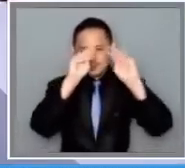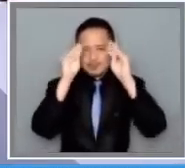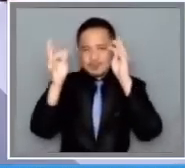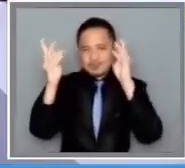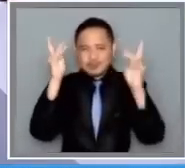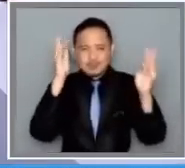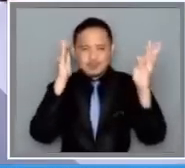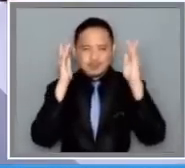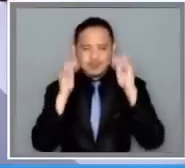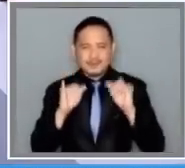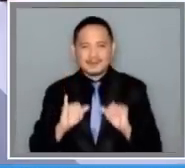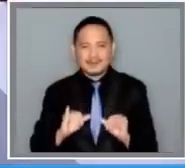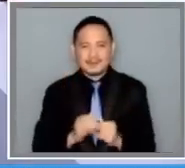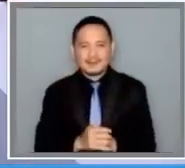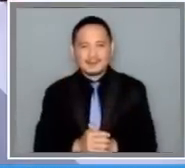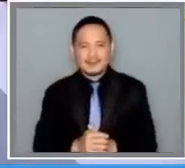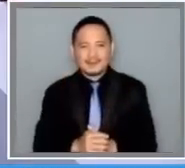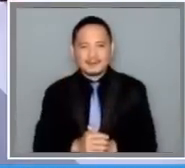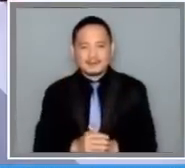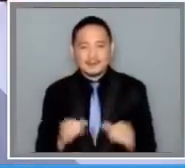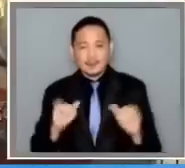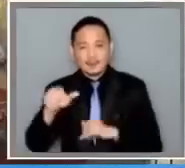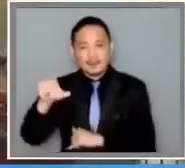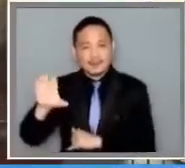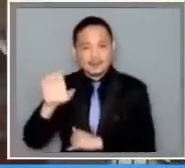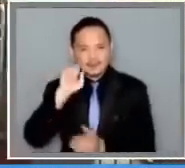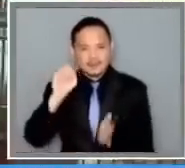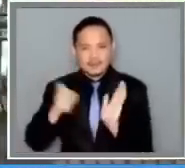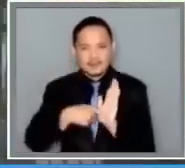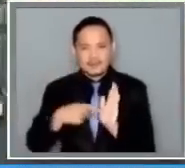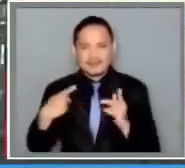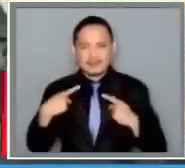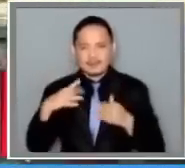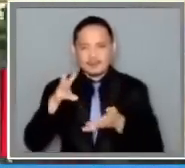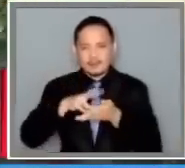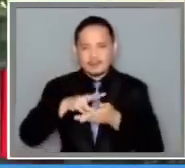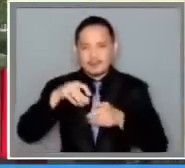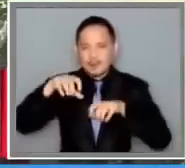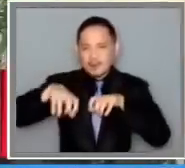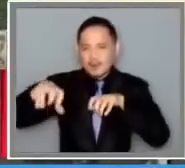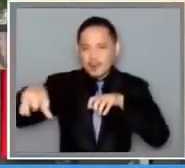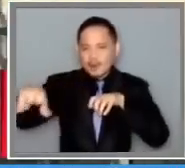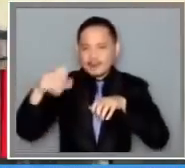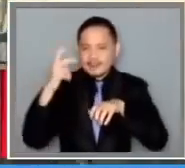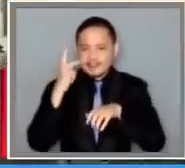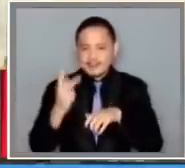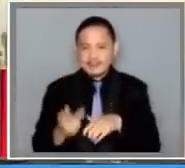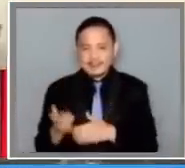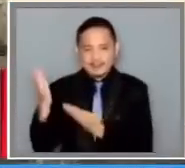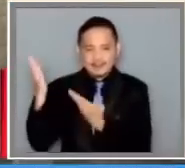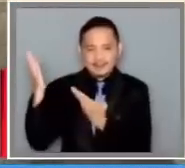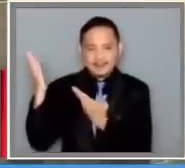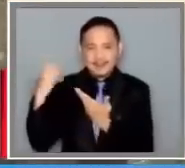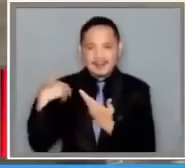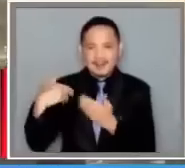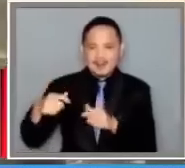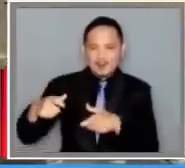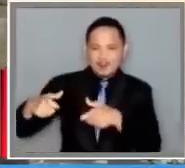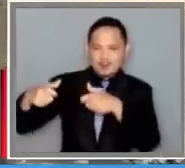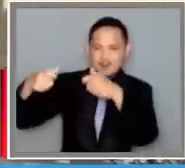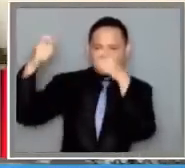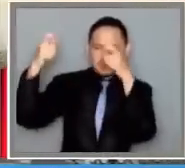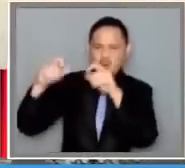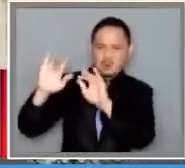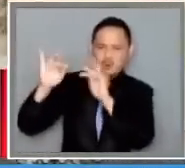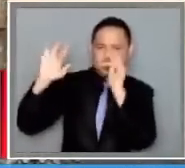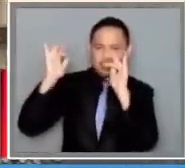bakery sa Quezon City. Nakita mo yon? Nakita ko na daanan ko. Tingnan mo. Mala Christmas Wonderland na display ang